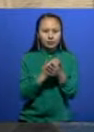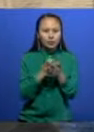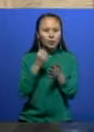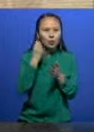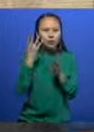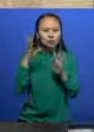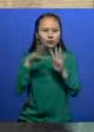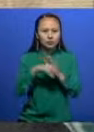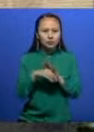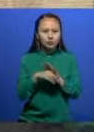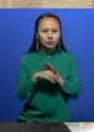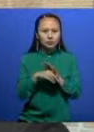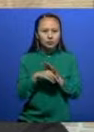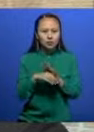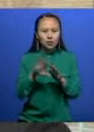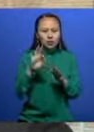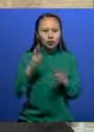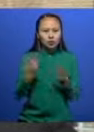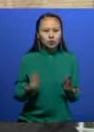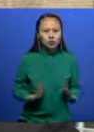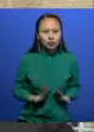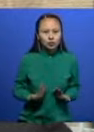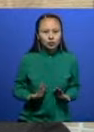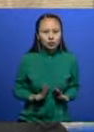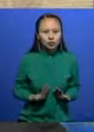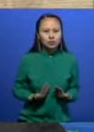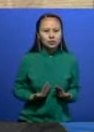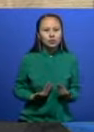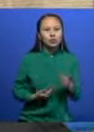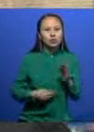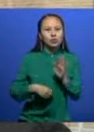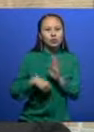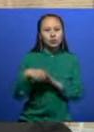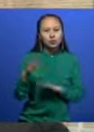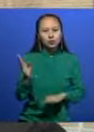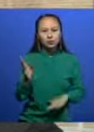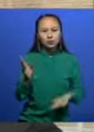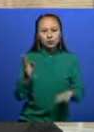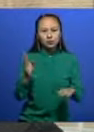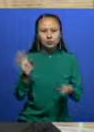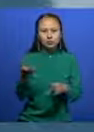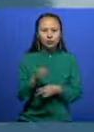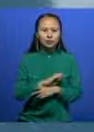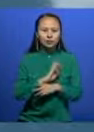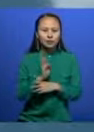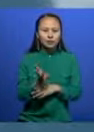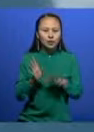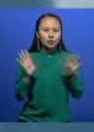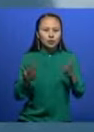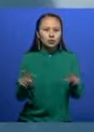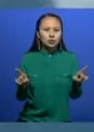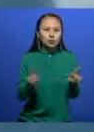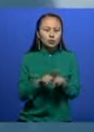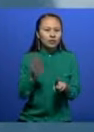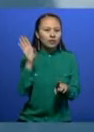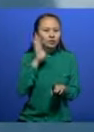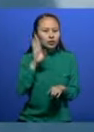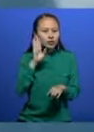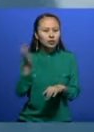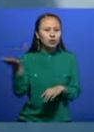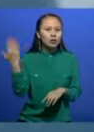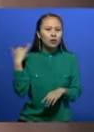кезде әлеуметтік жағдайы жоғарылап, шамамен 100 мыңдай халық ауыз сумен қамтылатын болады деп ойлаймыз. Сайрам ауылында ауыз су жүйесі